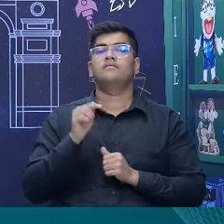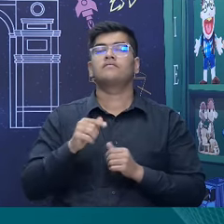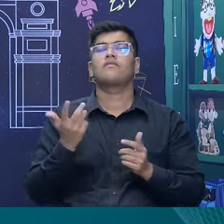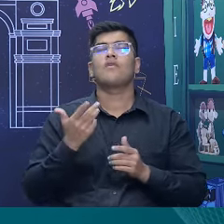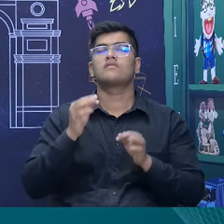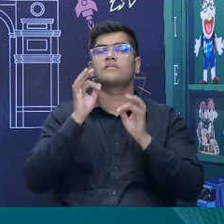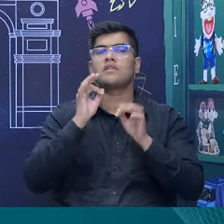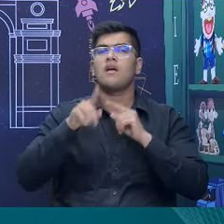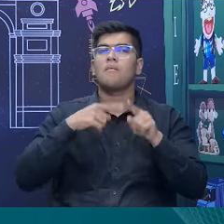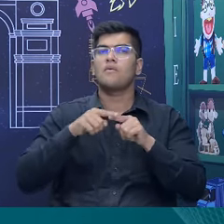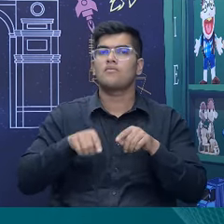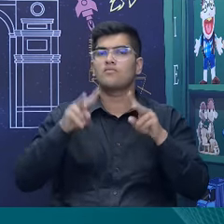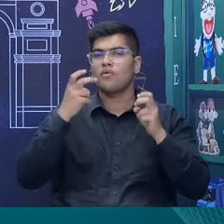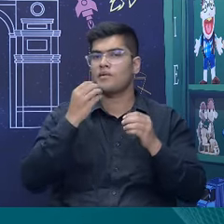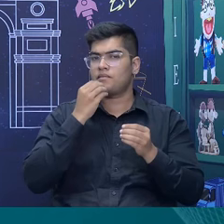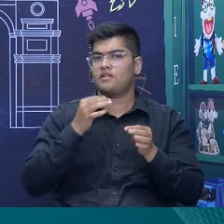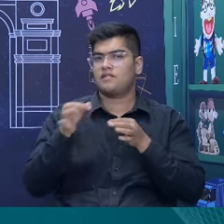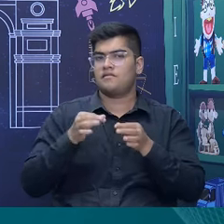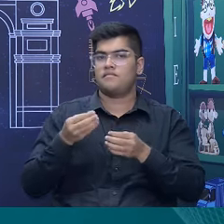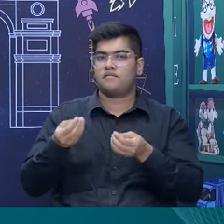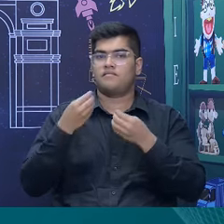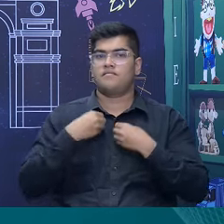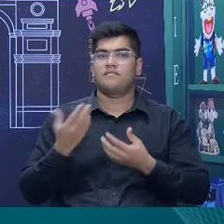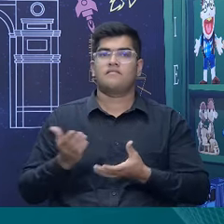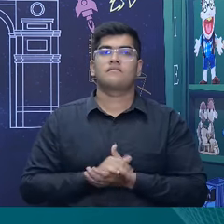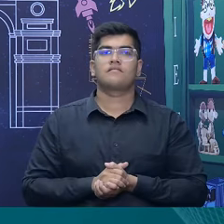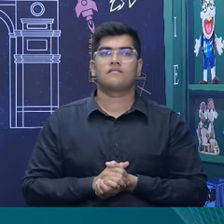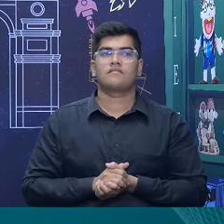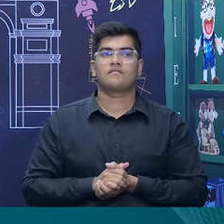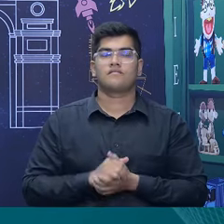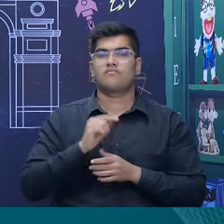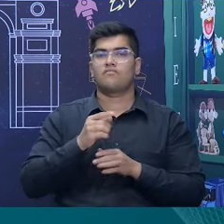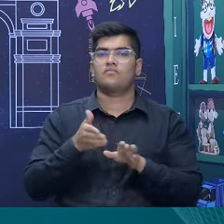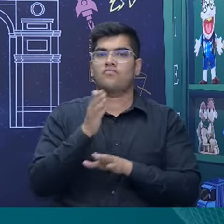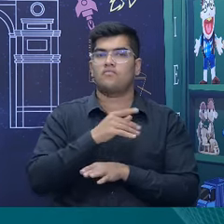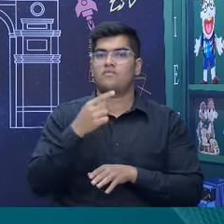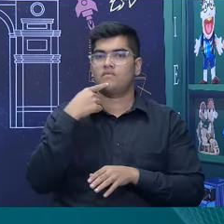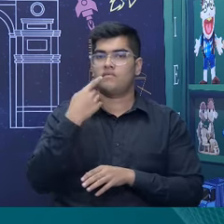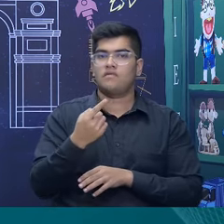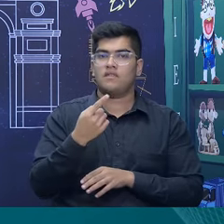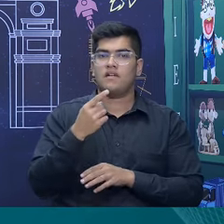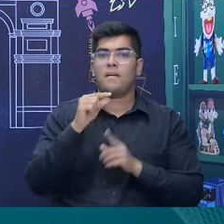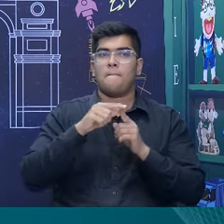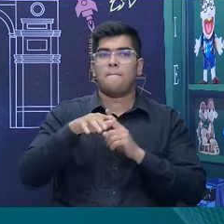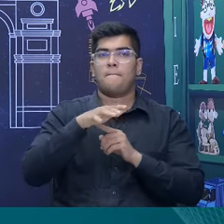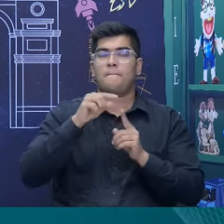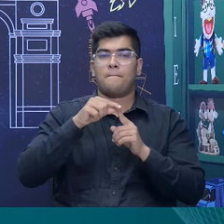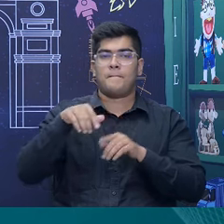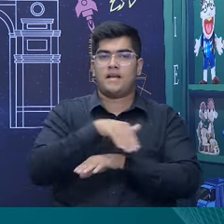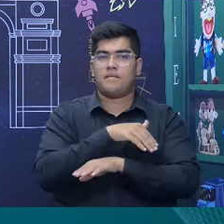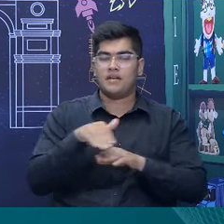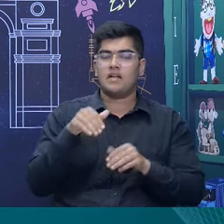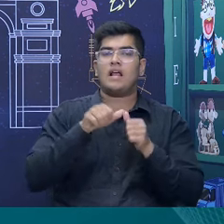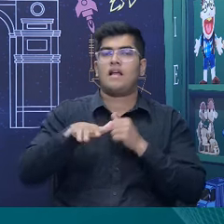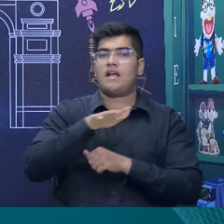है हमारे बच्चों के लिए आज इस सत्र में सृजन आप ने जो बताया कि जो आज हमारा चैप्टर है वो एरिया पेरीमीटर है तो हमारे जो